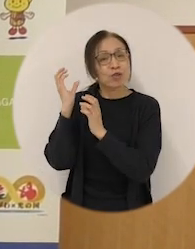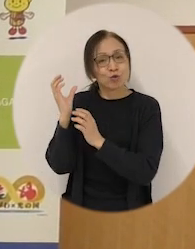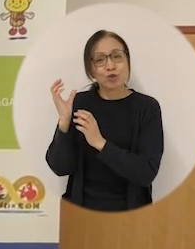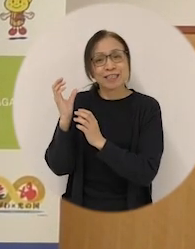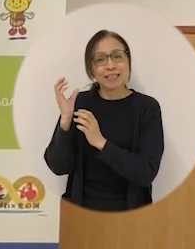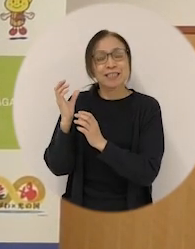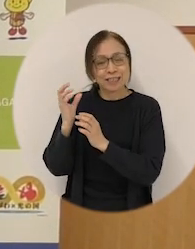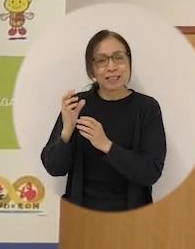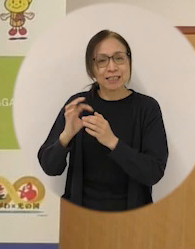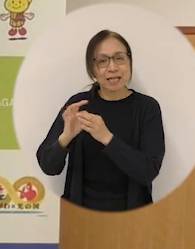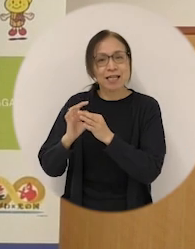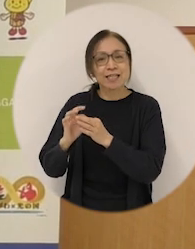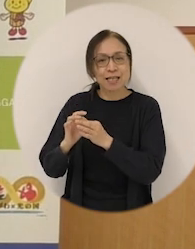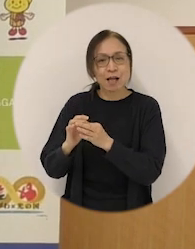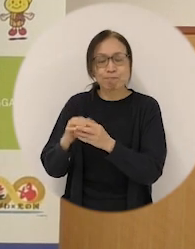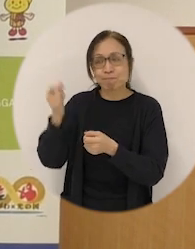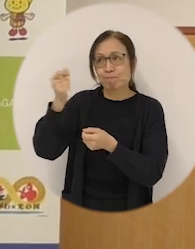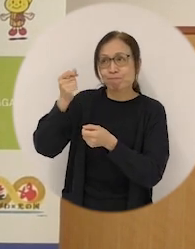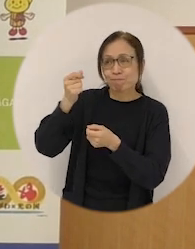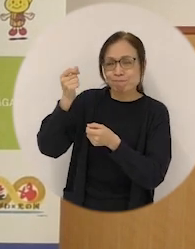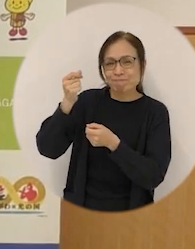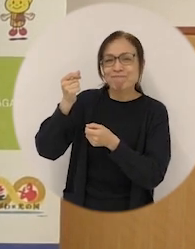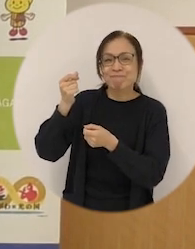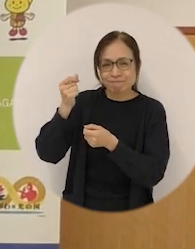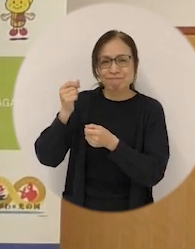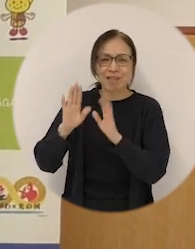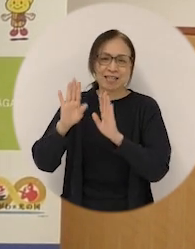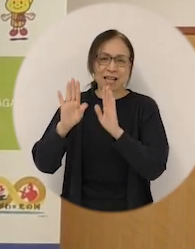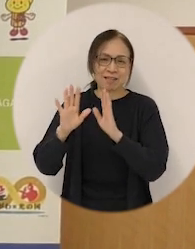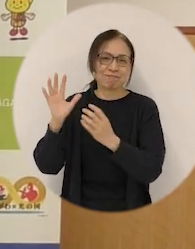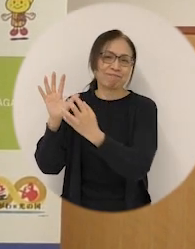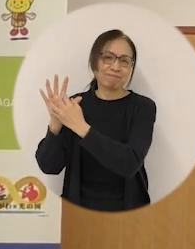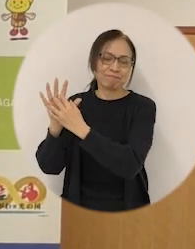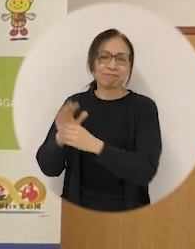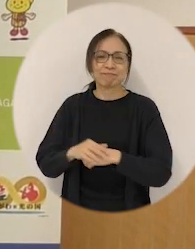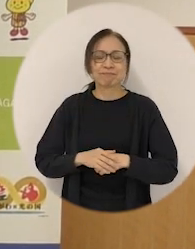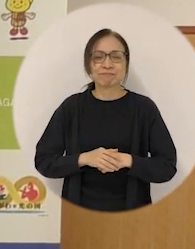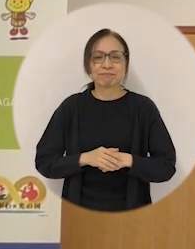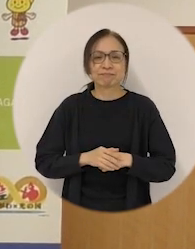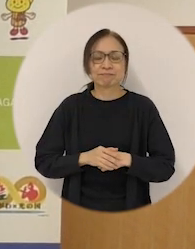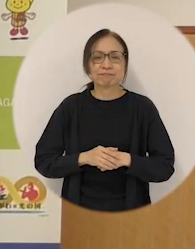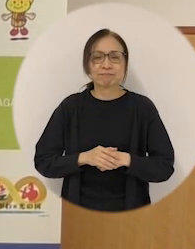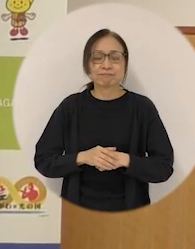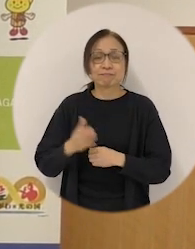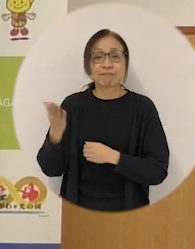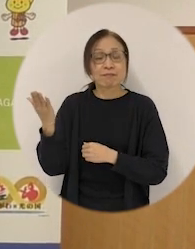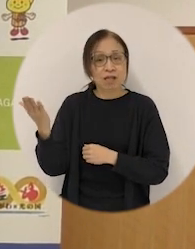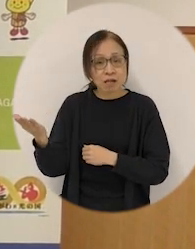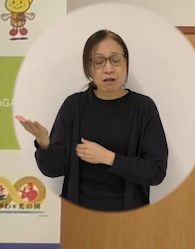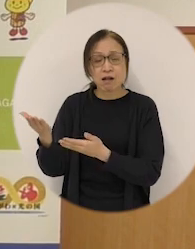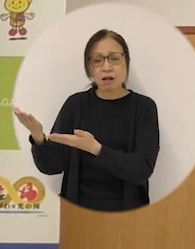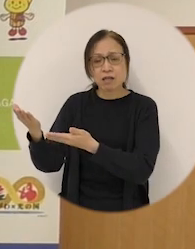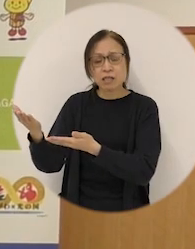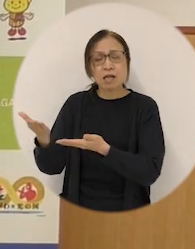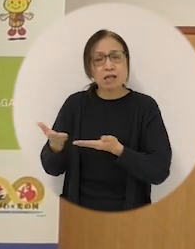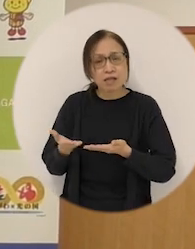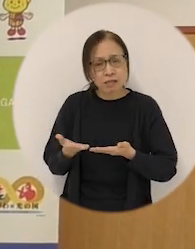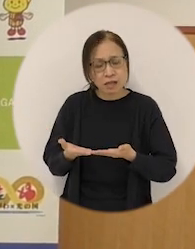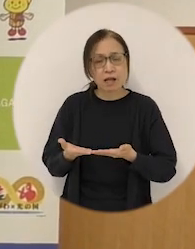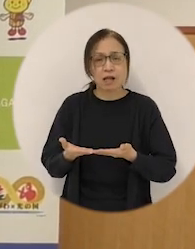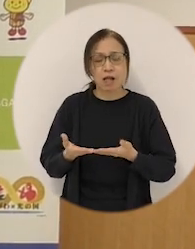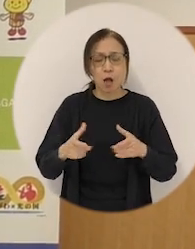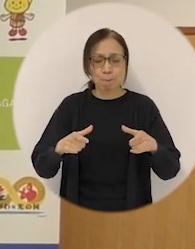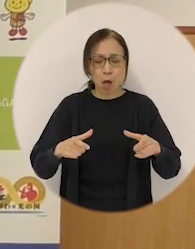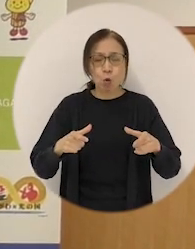挙げているデザインとなっております。座間市からいただきましたこのマンホ